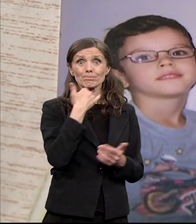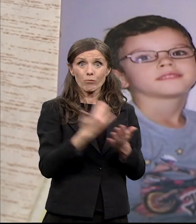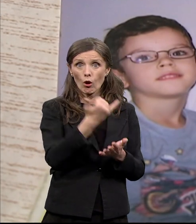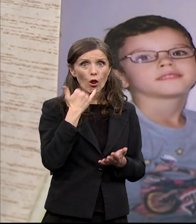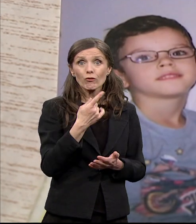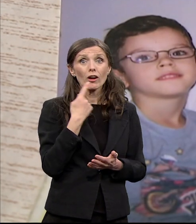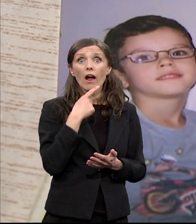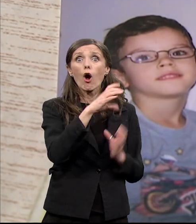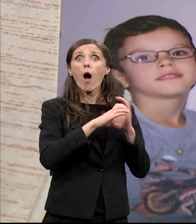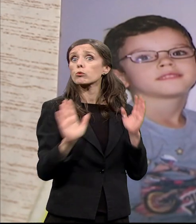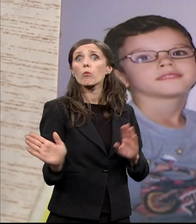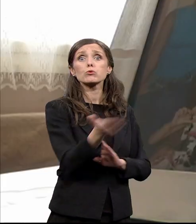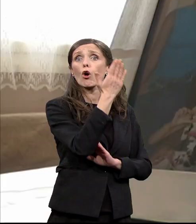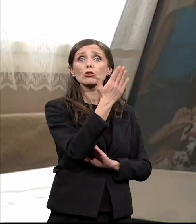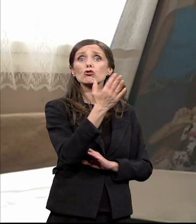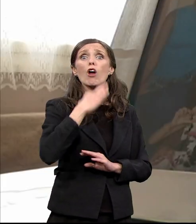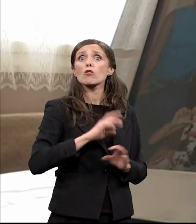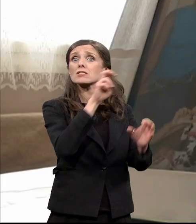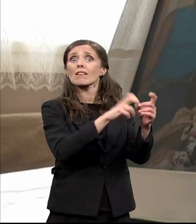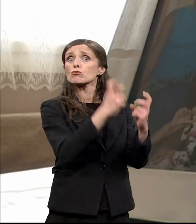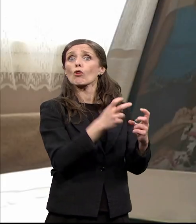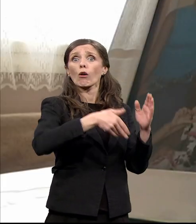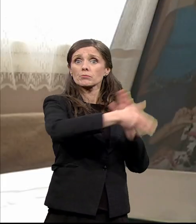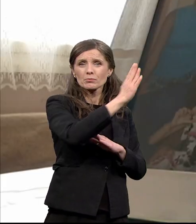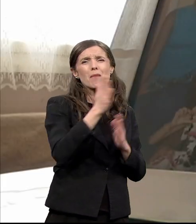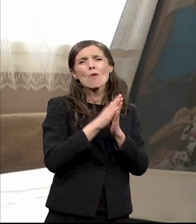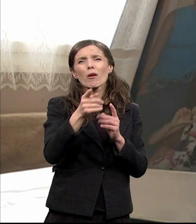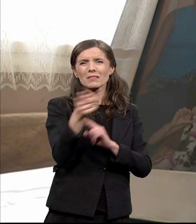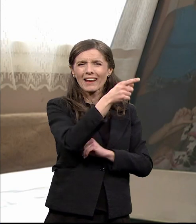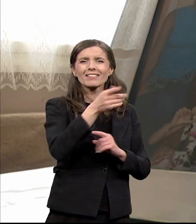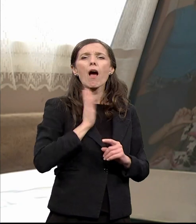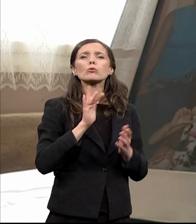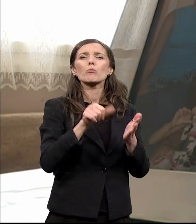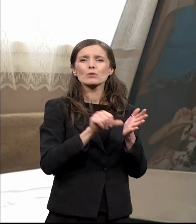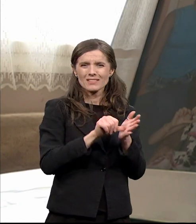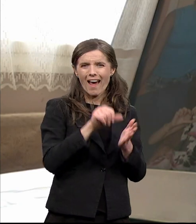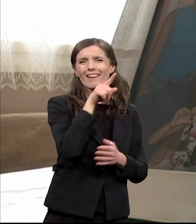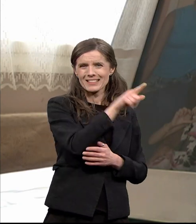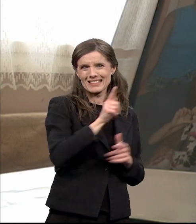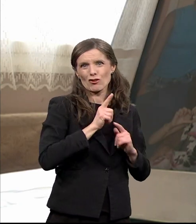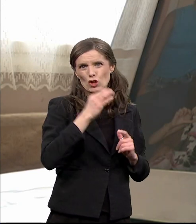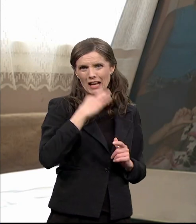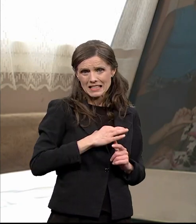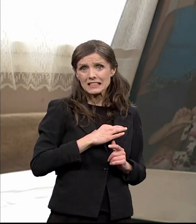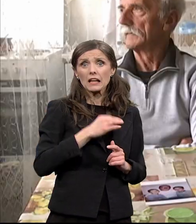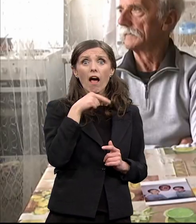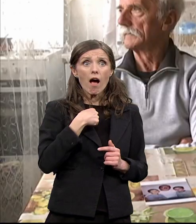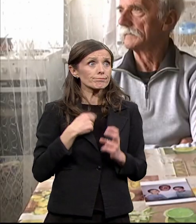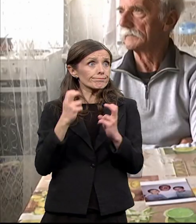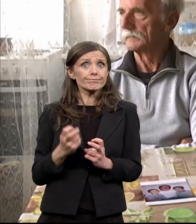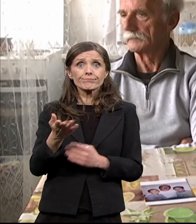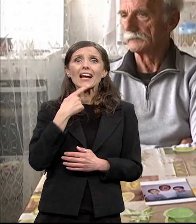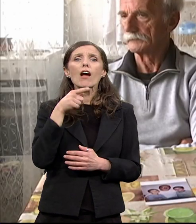moj stari sin, da ja izađem na autobusku da ga čekam, a da su njega zadržali, da kao pao im je sistem, ne mogu još uvijek